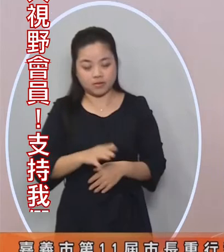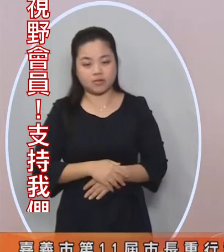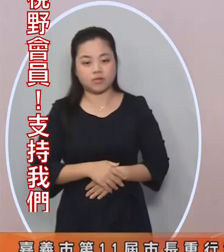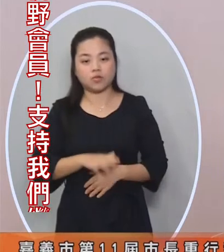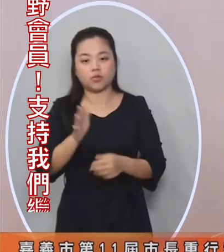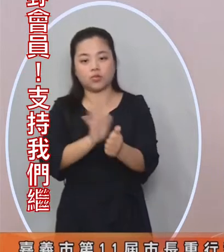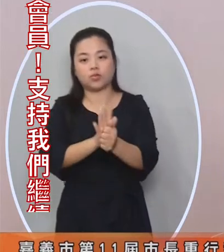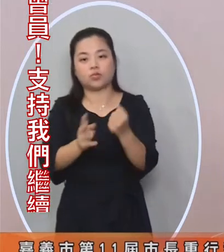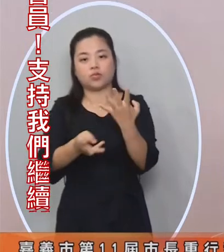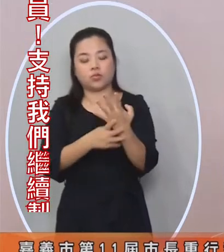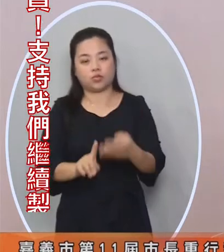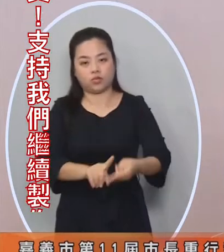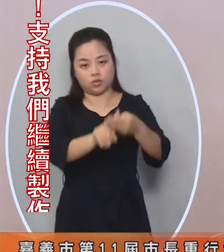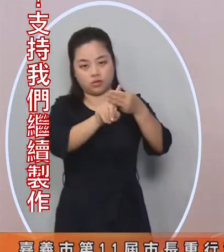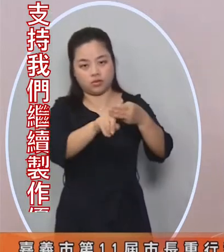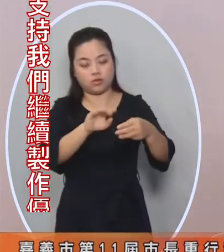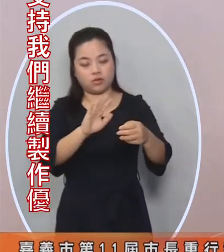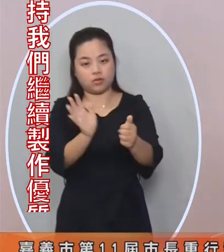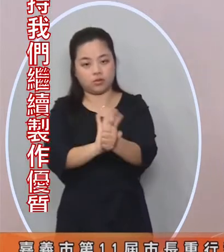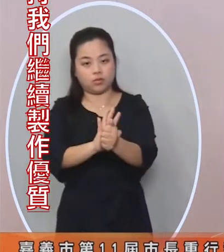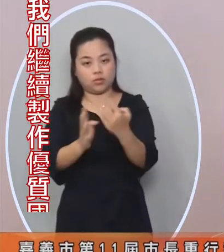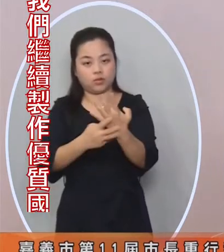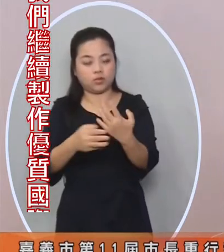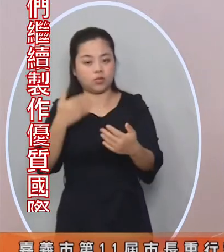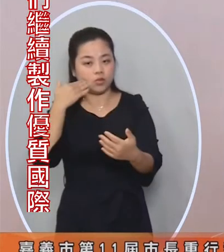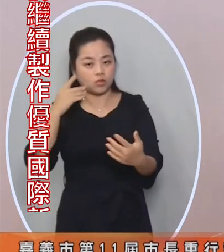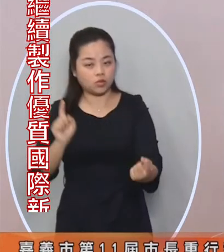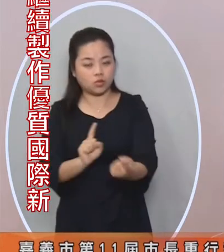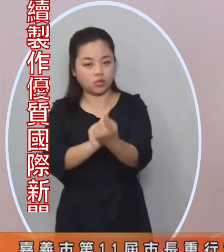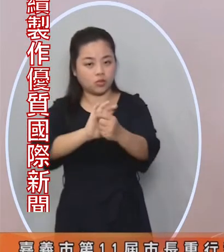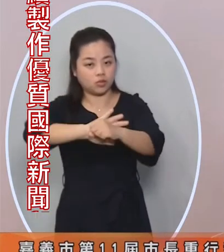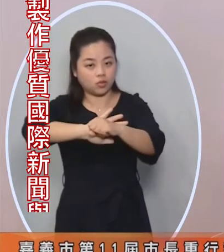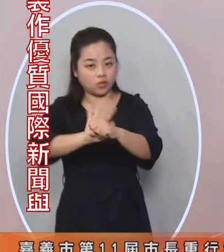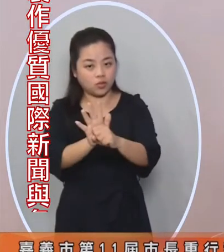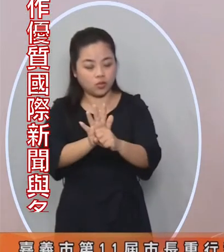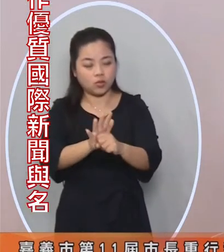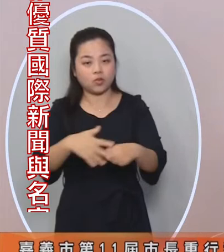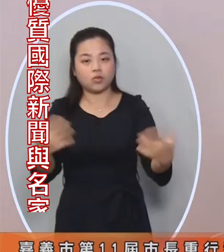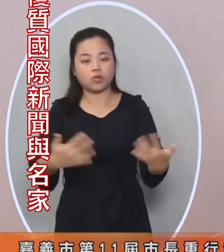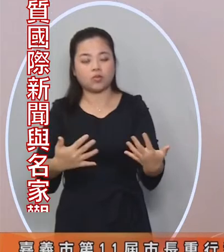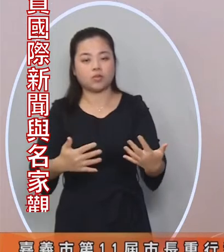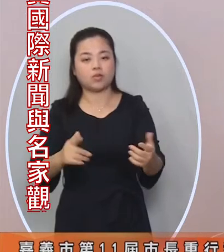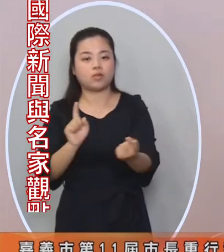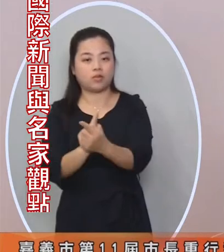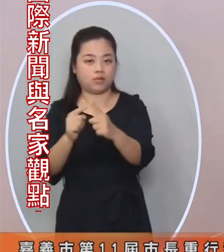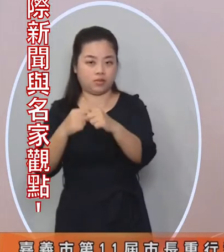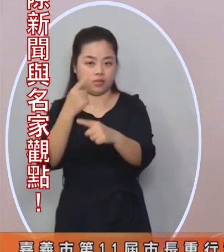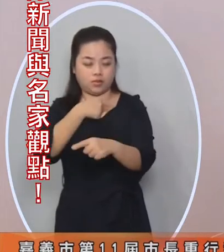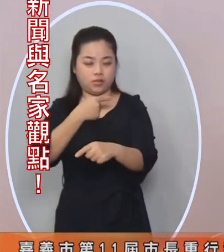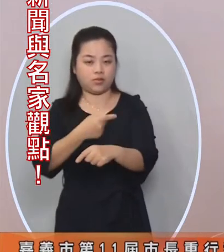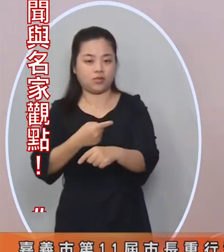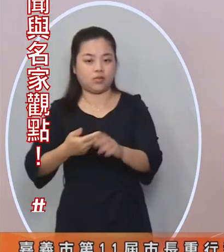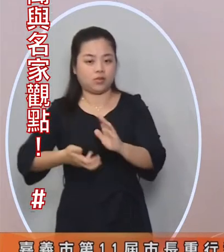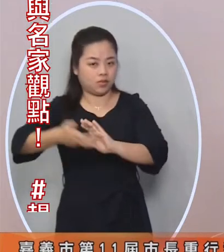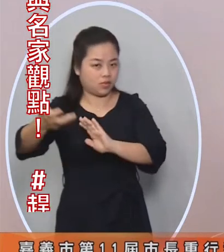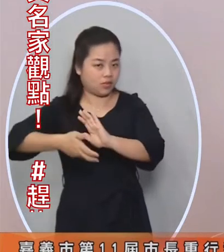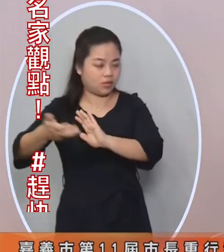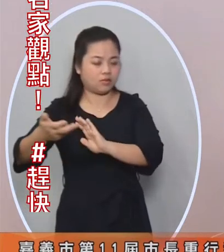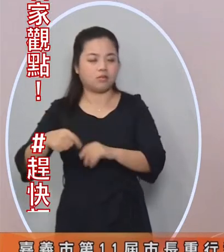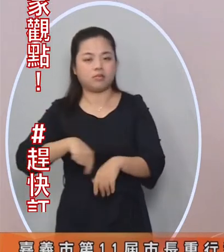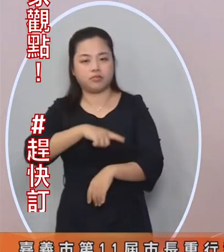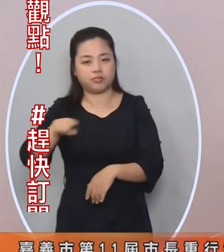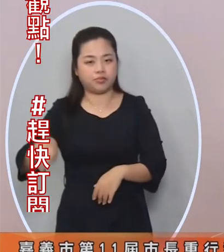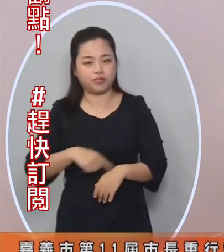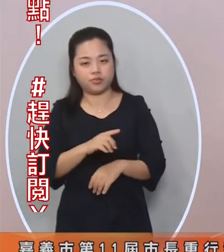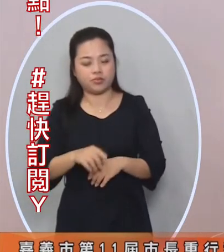以服务业为主，但是服务业一碰到疫情，或是一碰到人口流失，我们受到很大的限